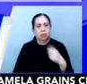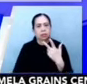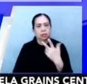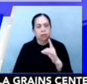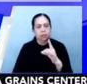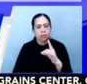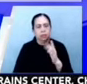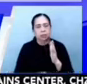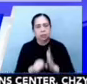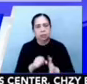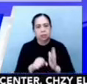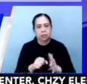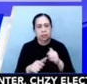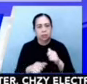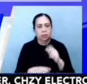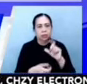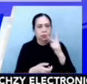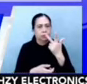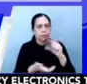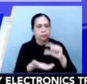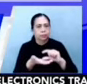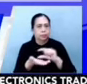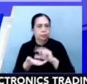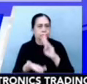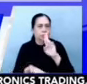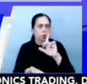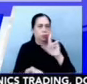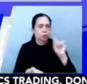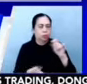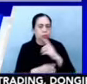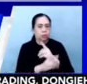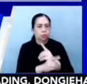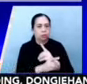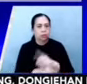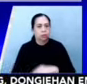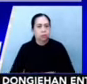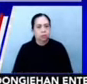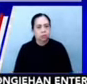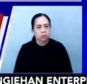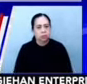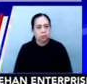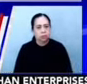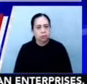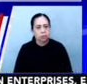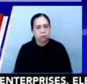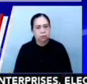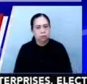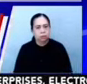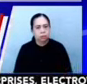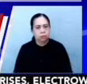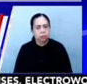revolver pistol at tatlong bala nito. Depensa ng suspect. Manahat ko lang po sa kanila para ano kasi